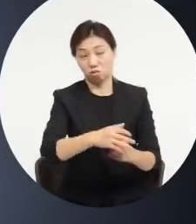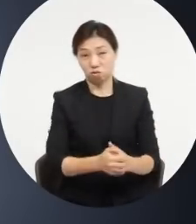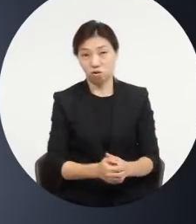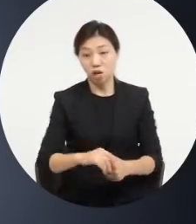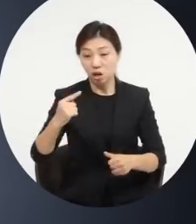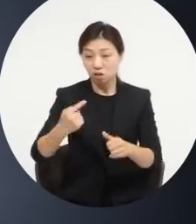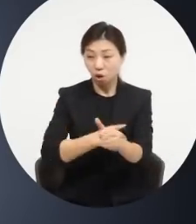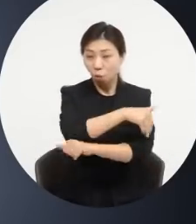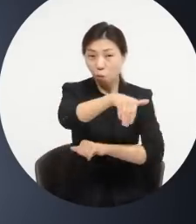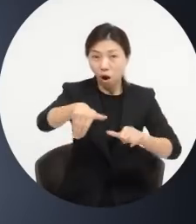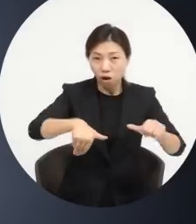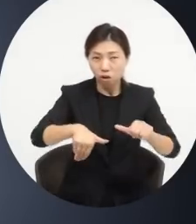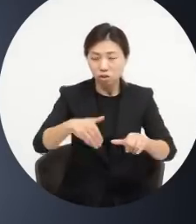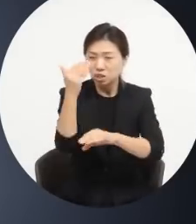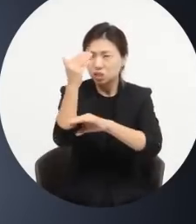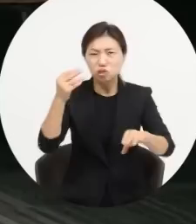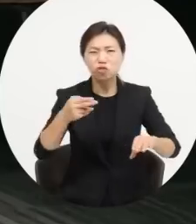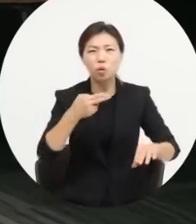자연스러움에 들어갑니다.